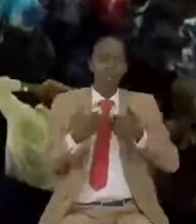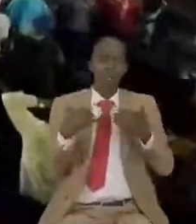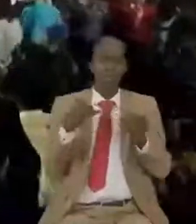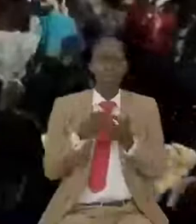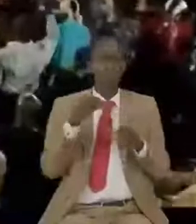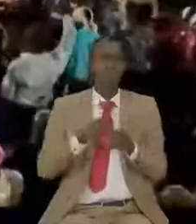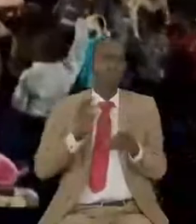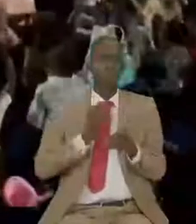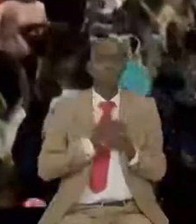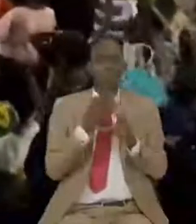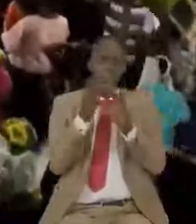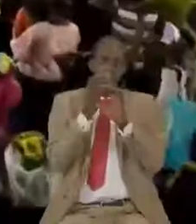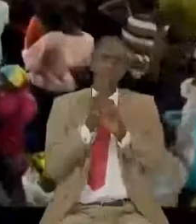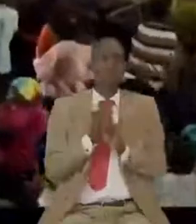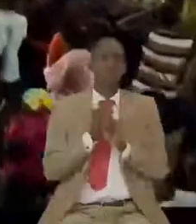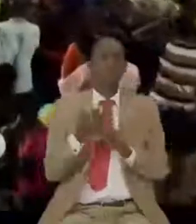fait,